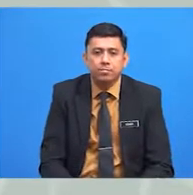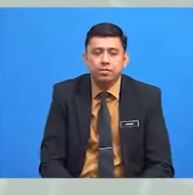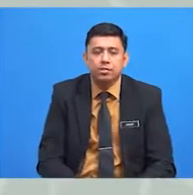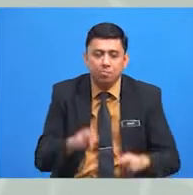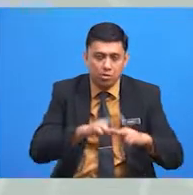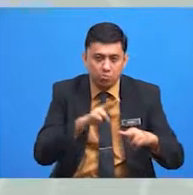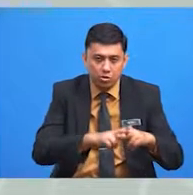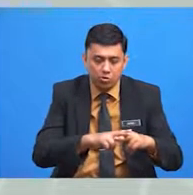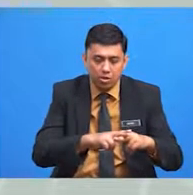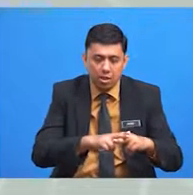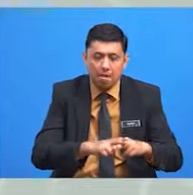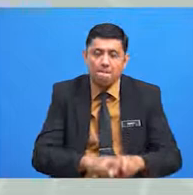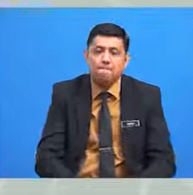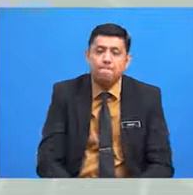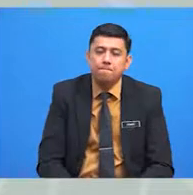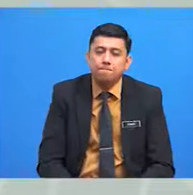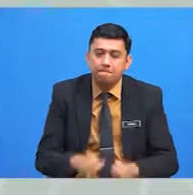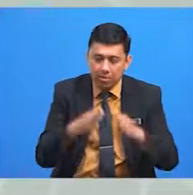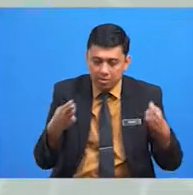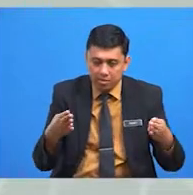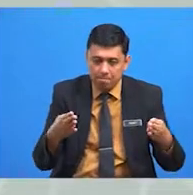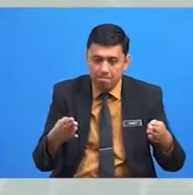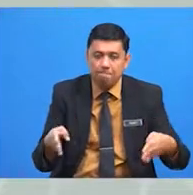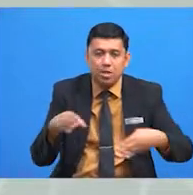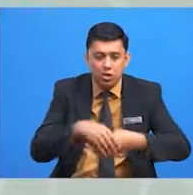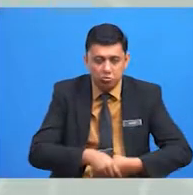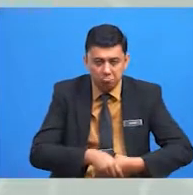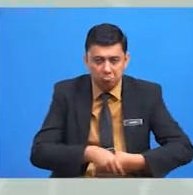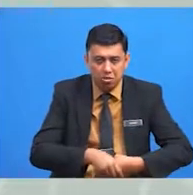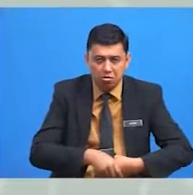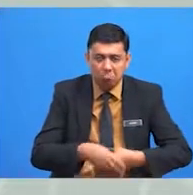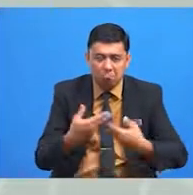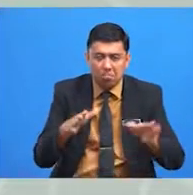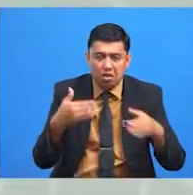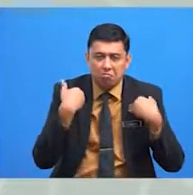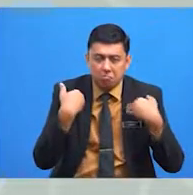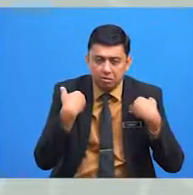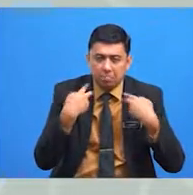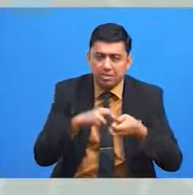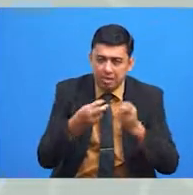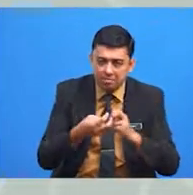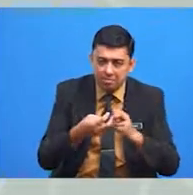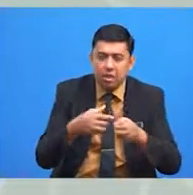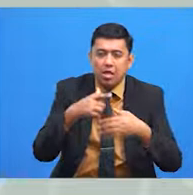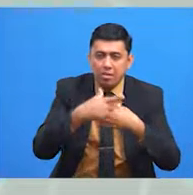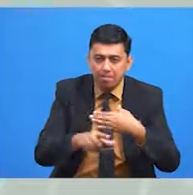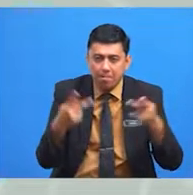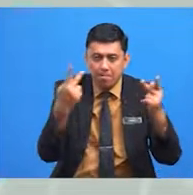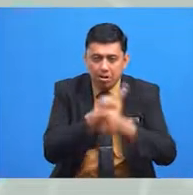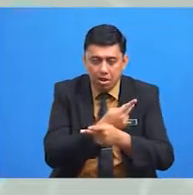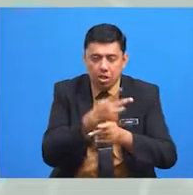Kedudukan bahasa Melayu mula terancam selepas Perang Dunia Kedua. Hal ini berlaku